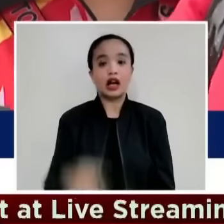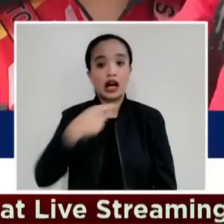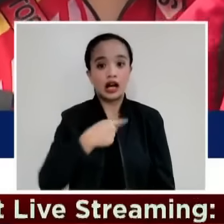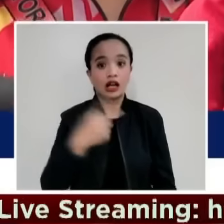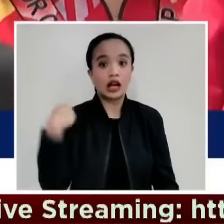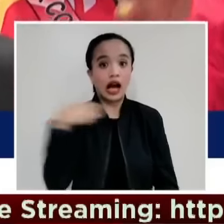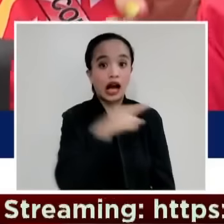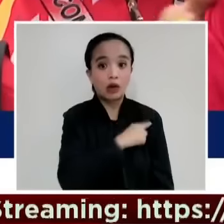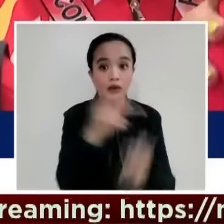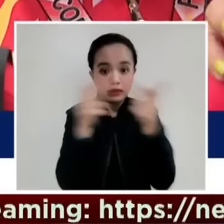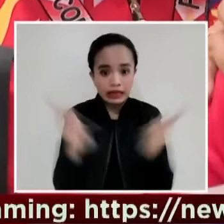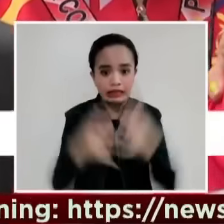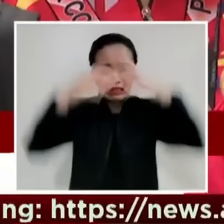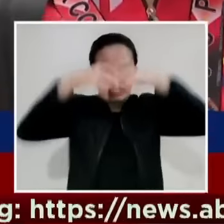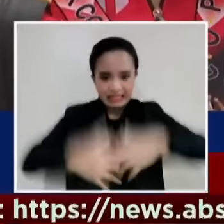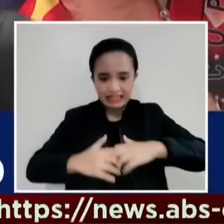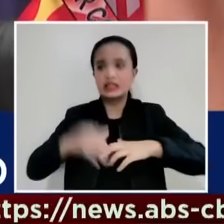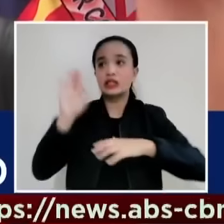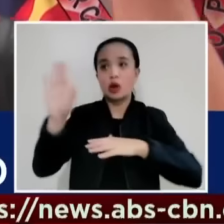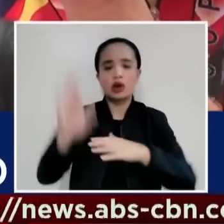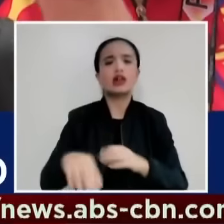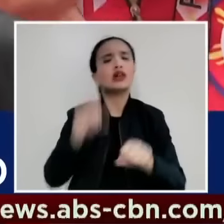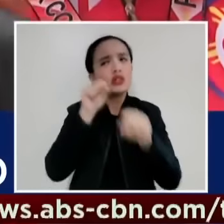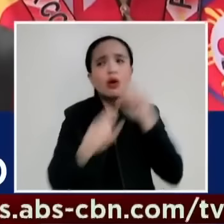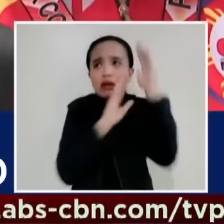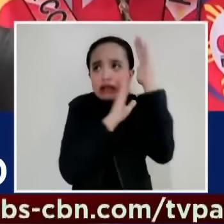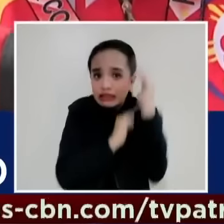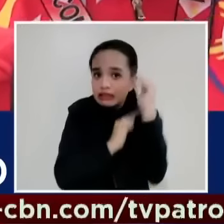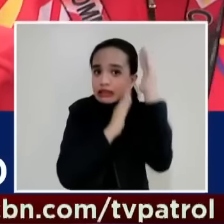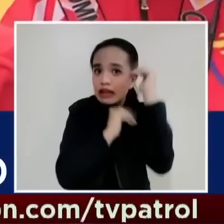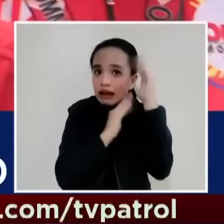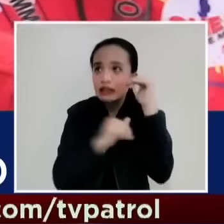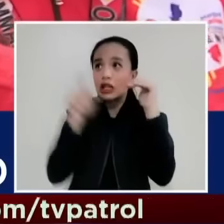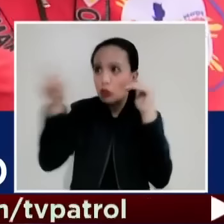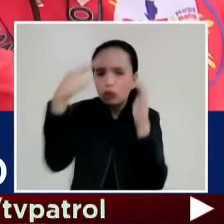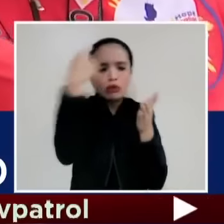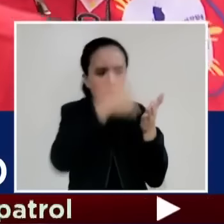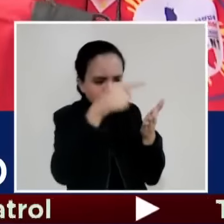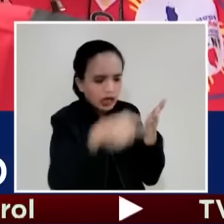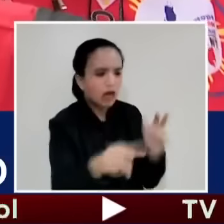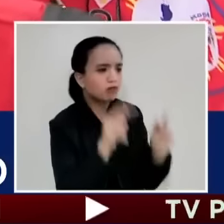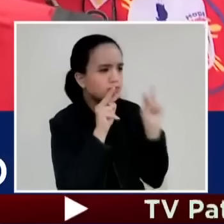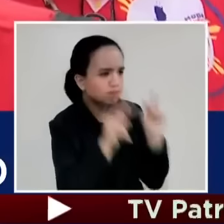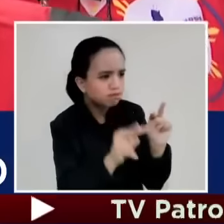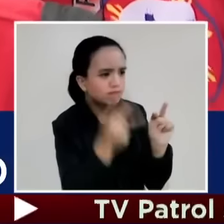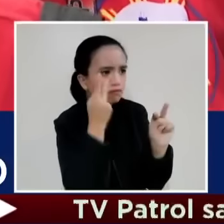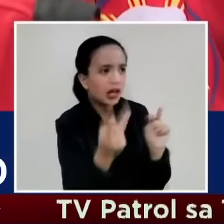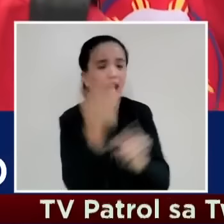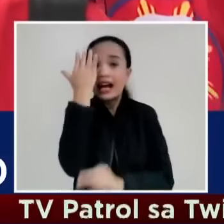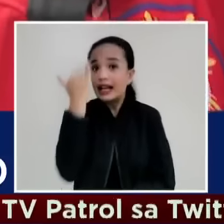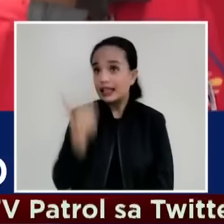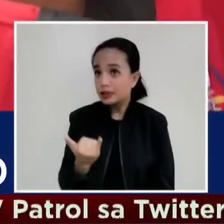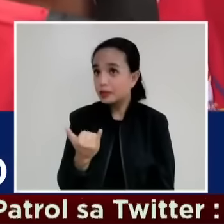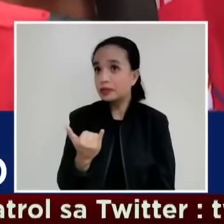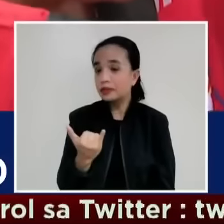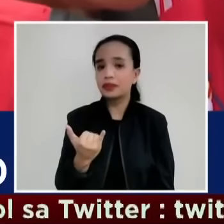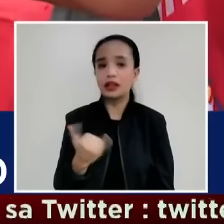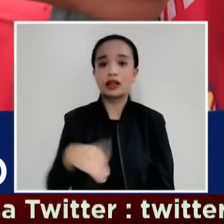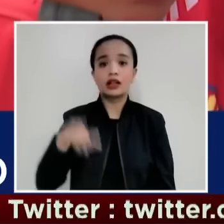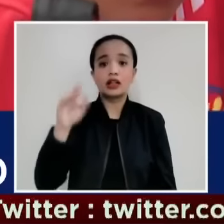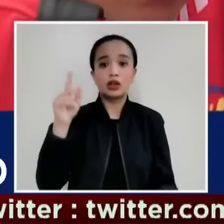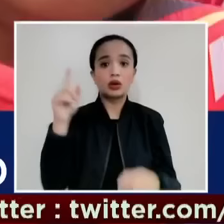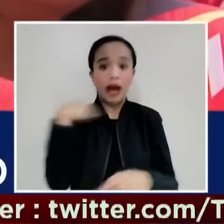namin doon. So sana po masilip nyo at matignan nyo dahil po yung problema